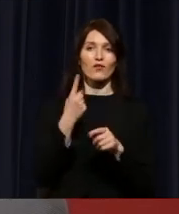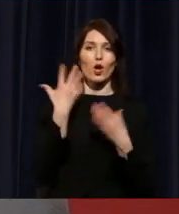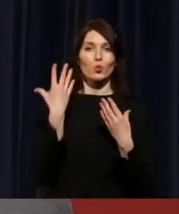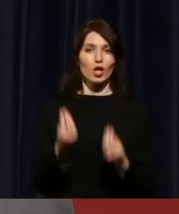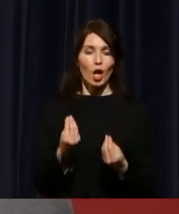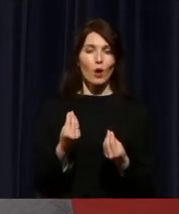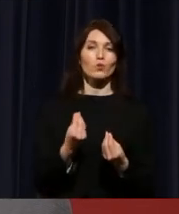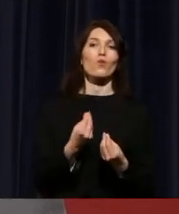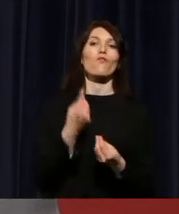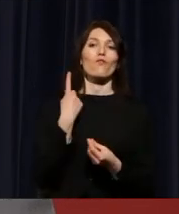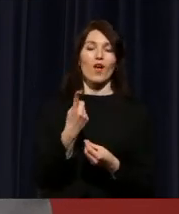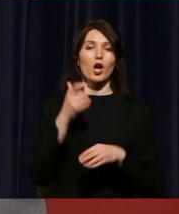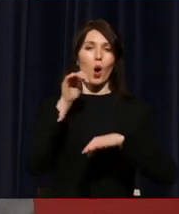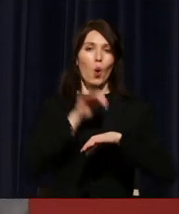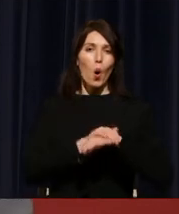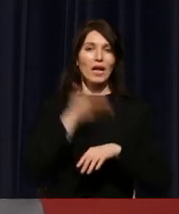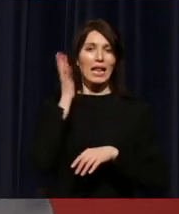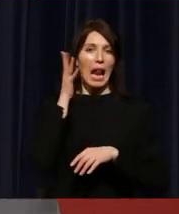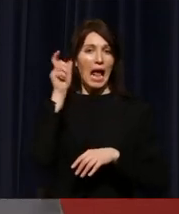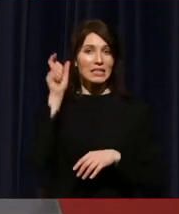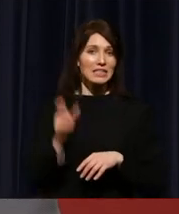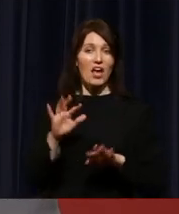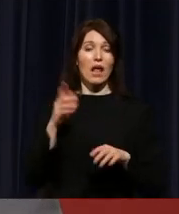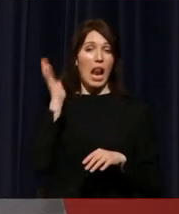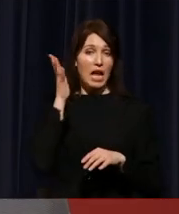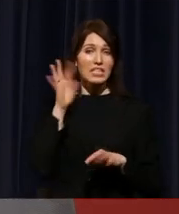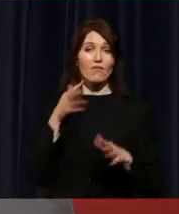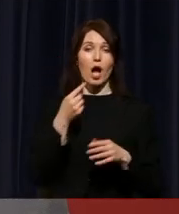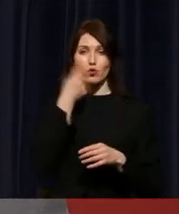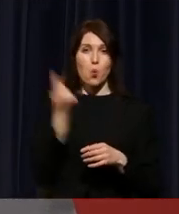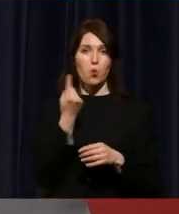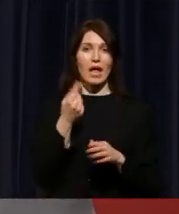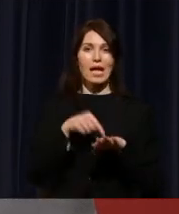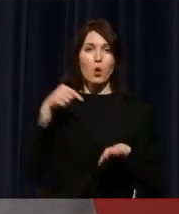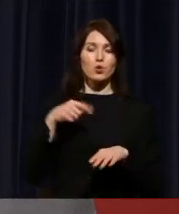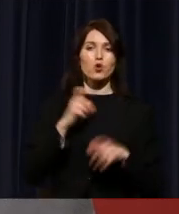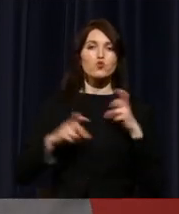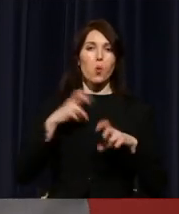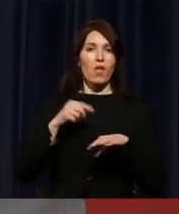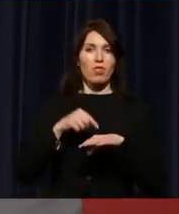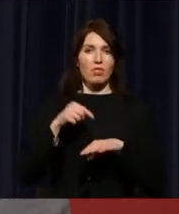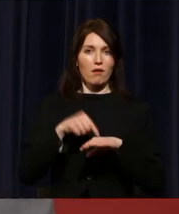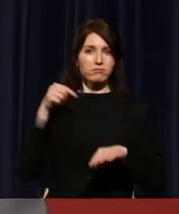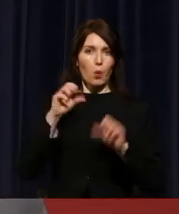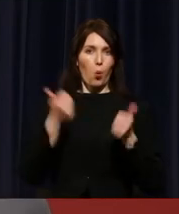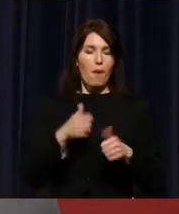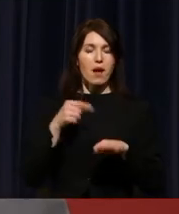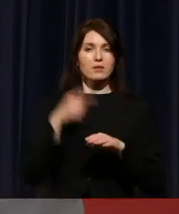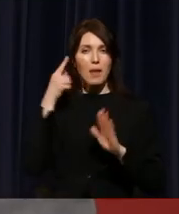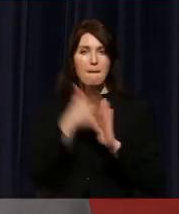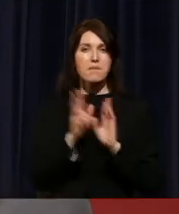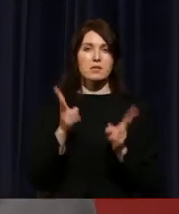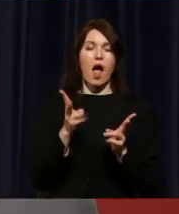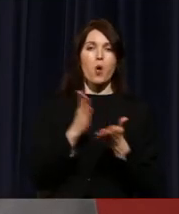dienu vienā konkrētā lekcijā vai nodarbībā iejusties studenta ādā un redzēt, kāds ir šis te studiju